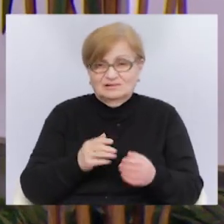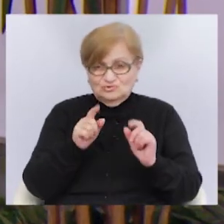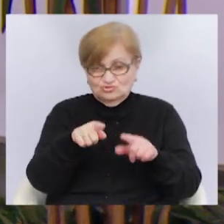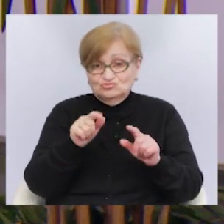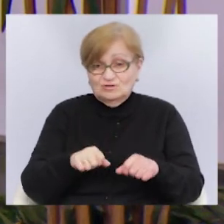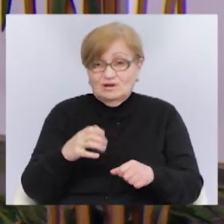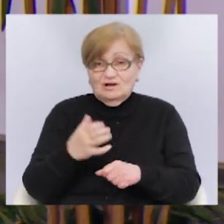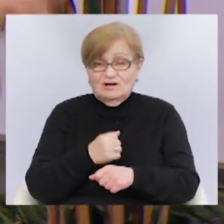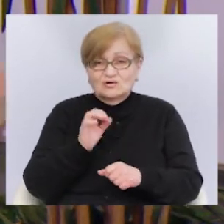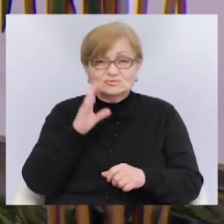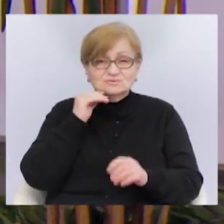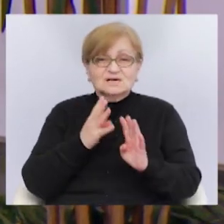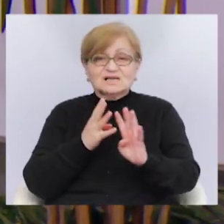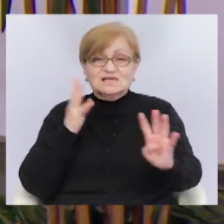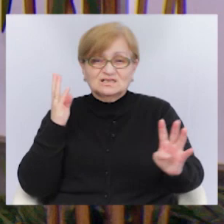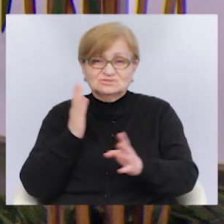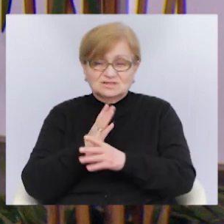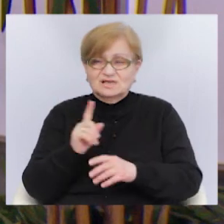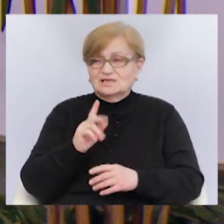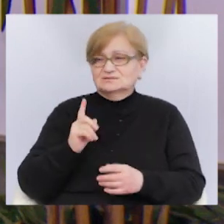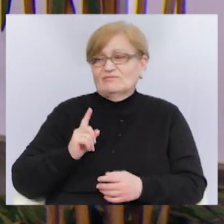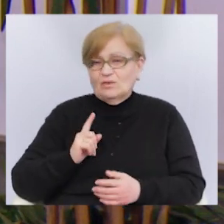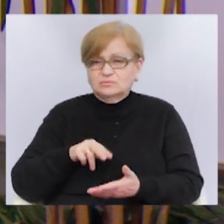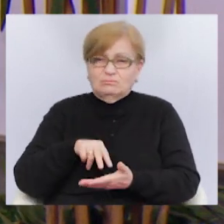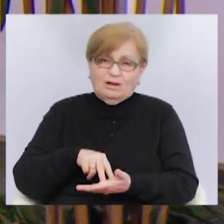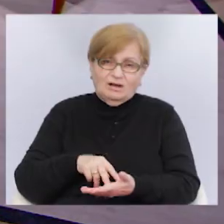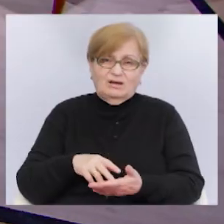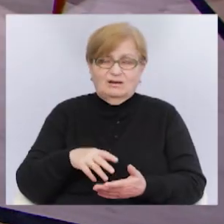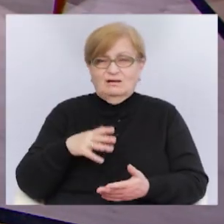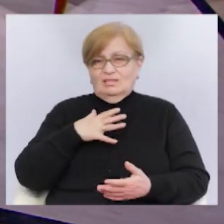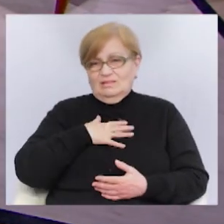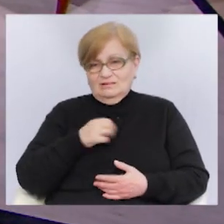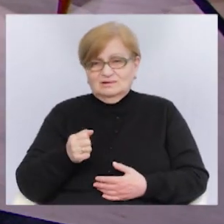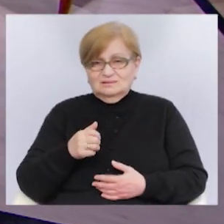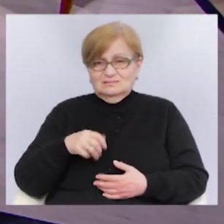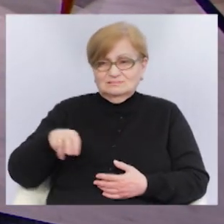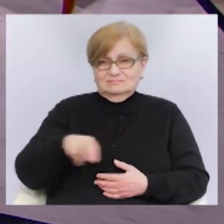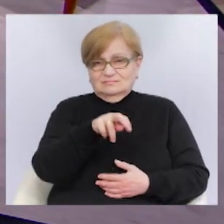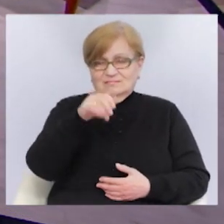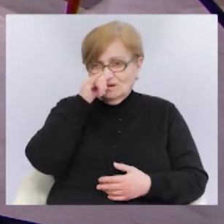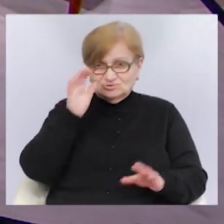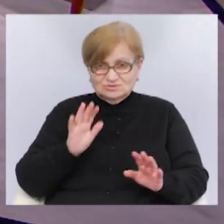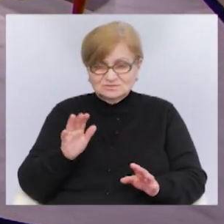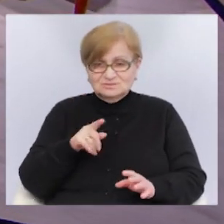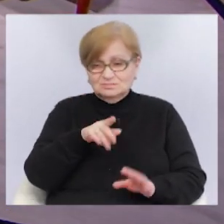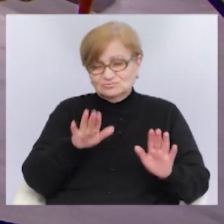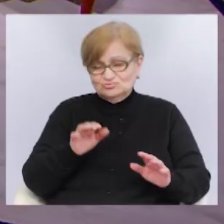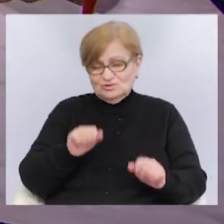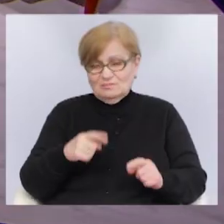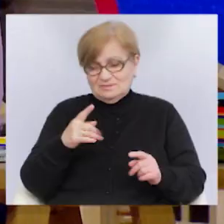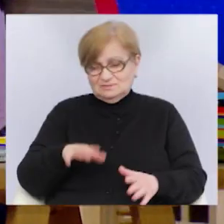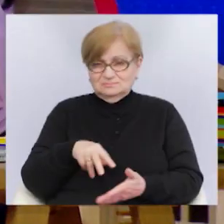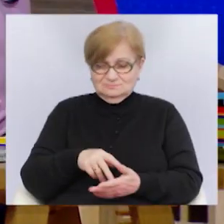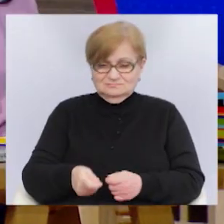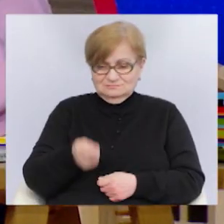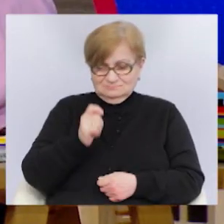მაგალითად როდესაც რიგში ვდგავართ როდესაც ველოდებით რაღაცა სხვა ანუ არსად აქტიური წასვლა ან ხტუნაობა არ გჭირდება და